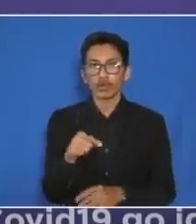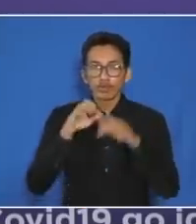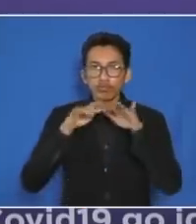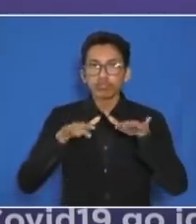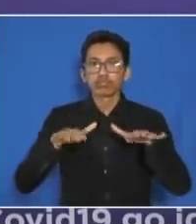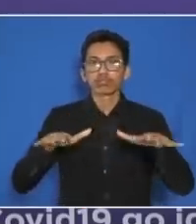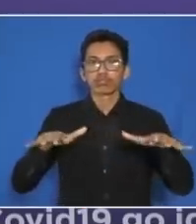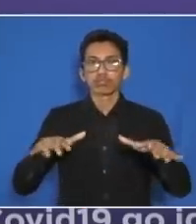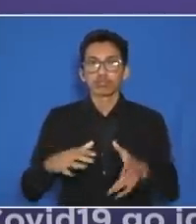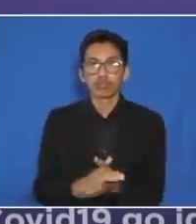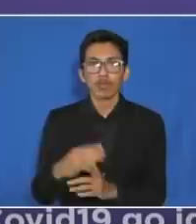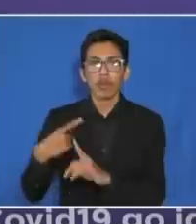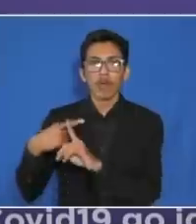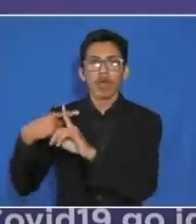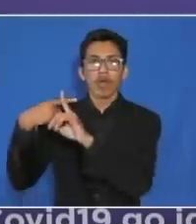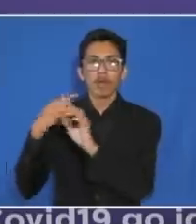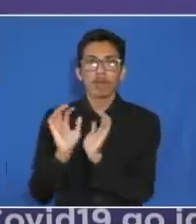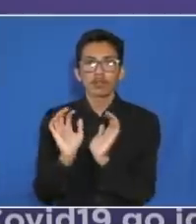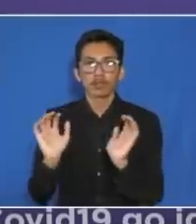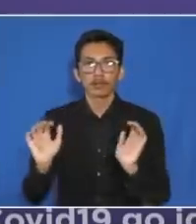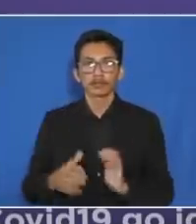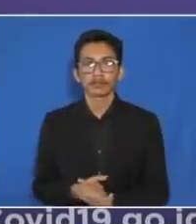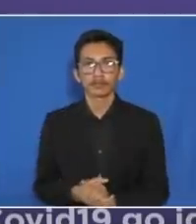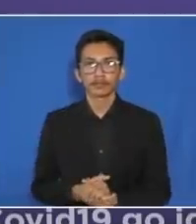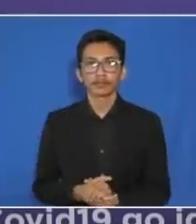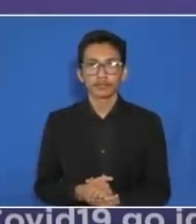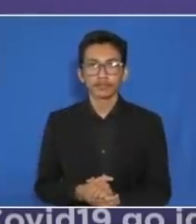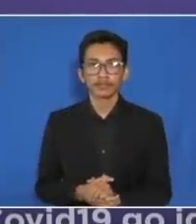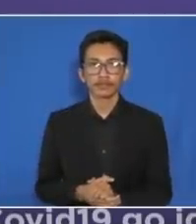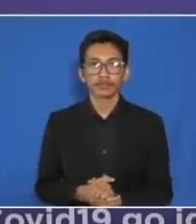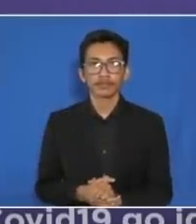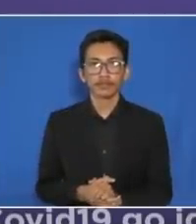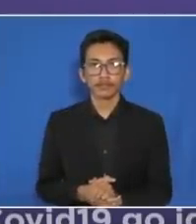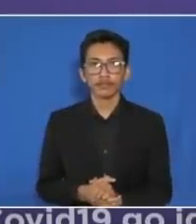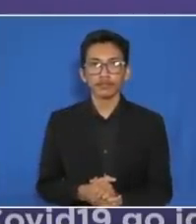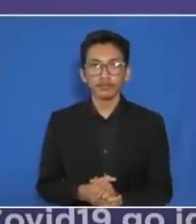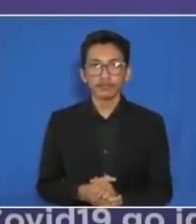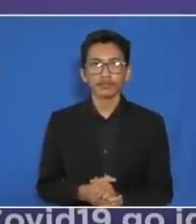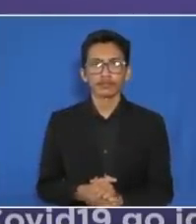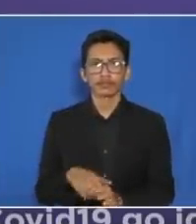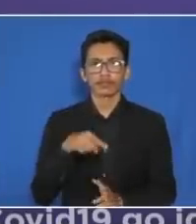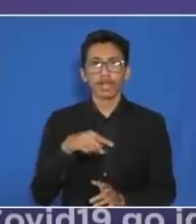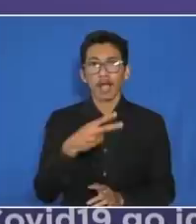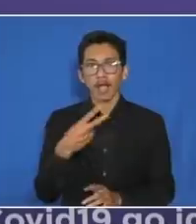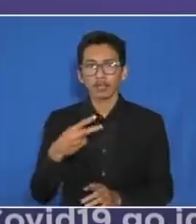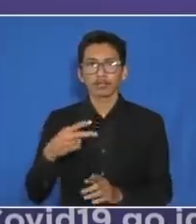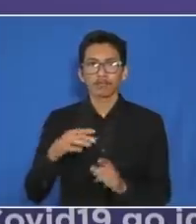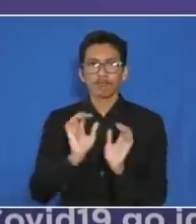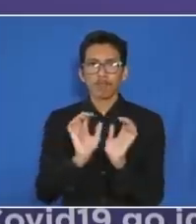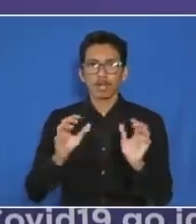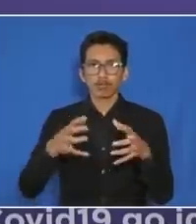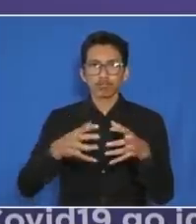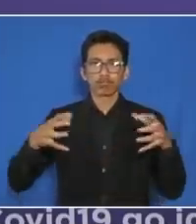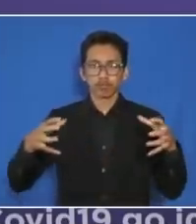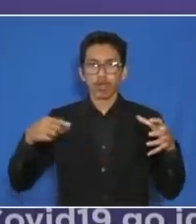persebaran penyakit telah terjadi di seluruh provinsi ini dapat meningkatkan beban yang berat